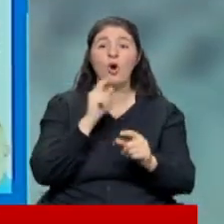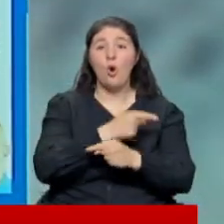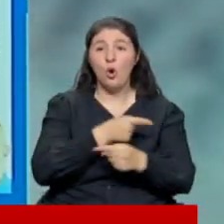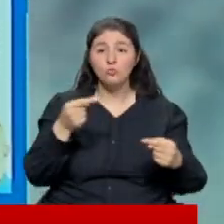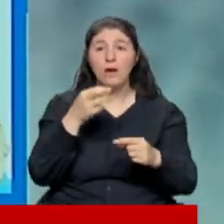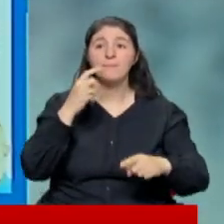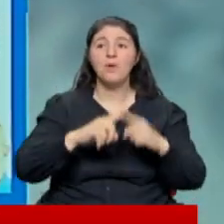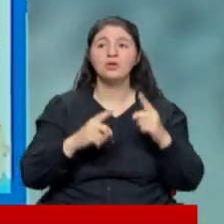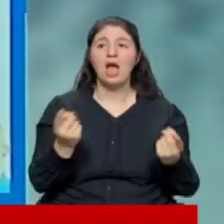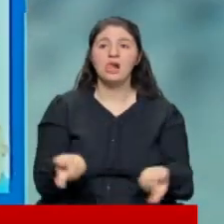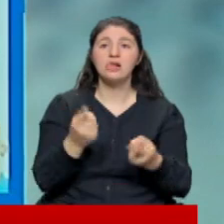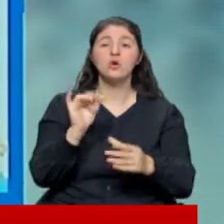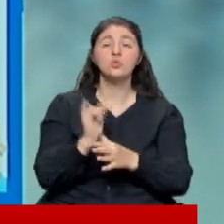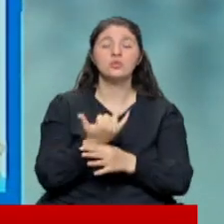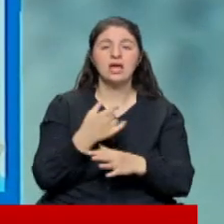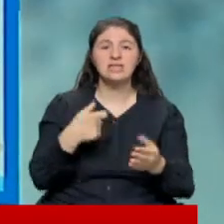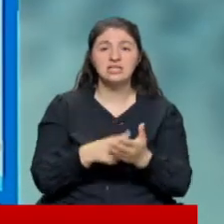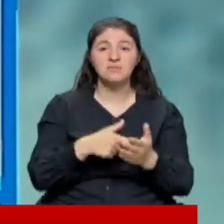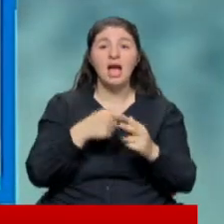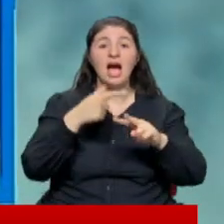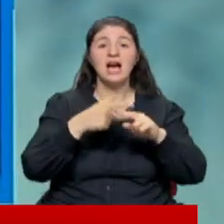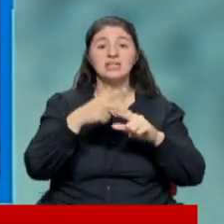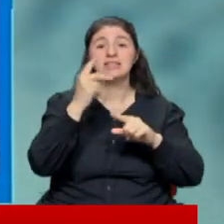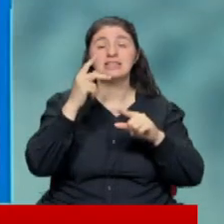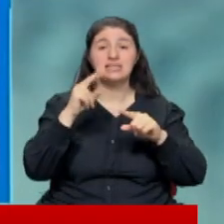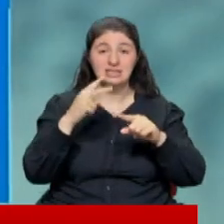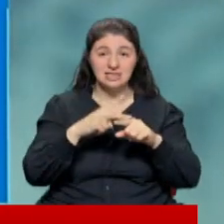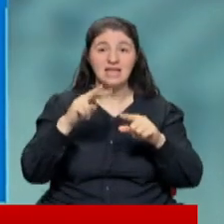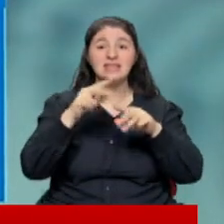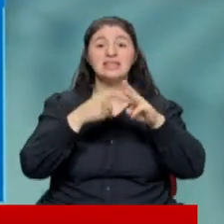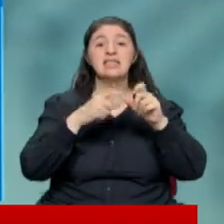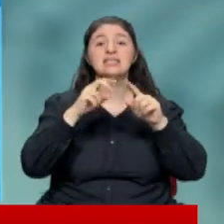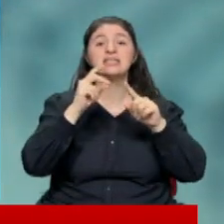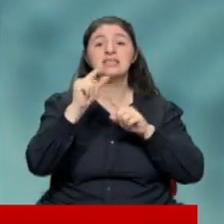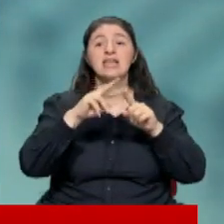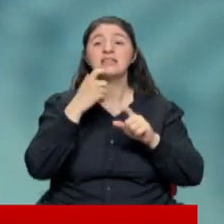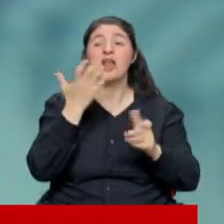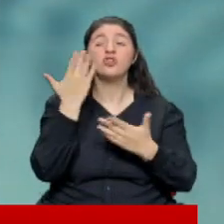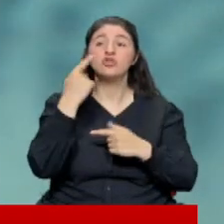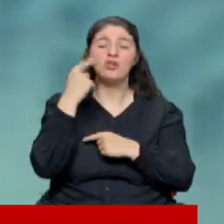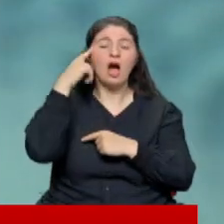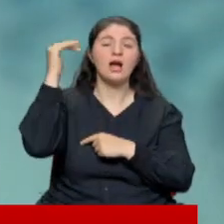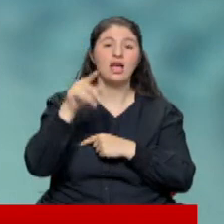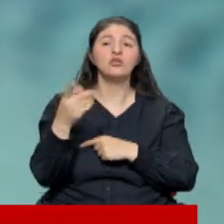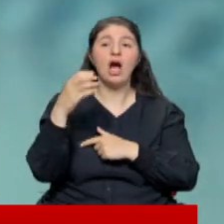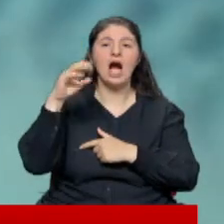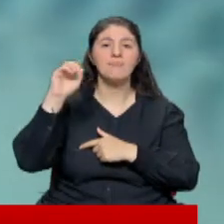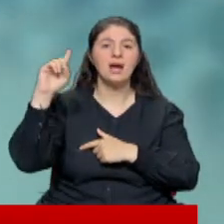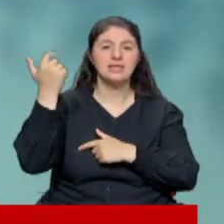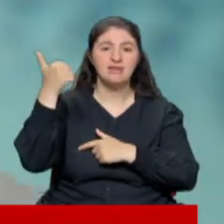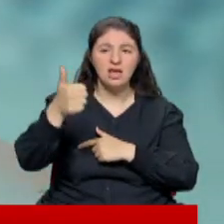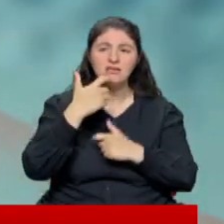olumsuzluklar, politik mizahın usta ismi Aziz Nesin'in yıllar önce söylediği bu sözü akıllara getirdi. Çünkü AKP